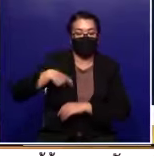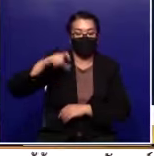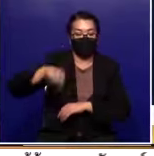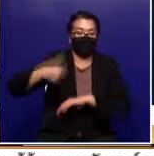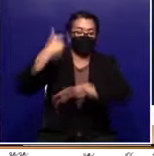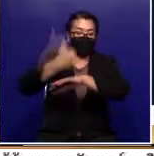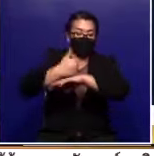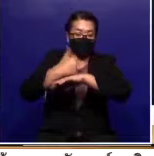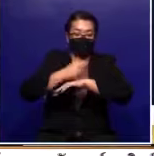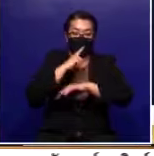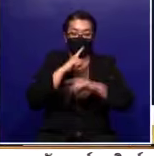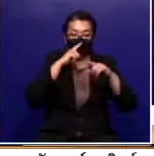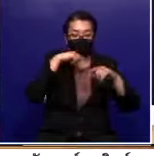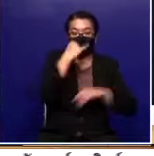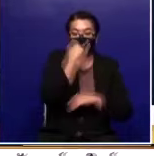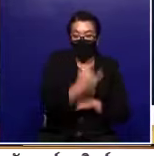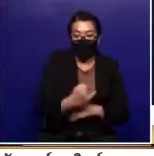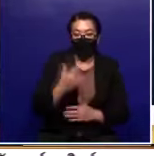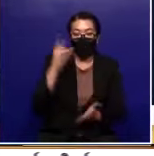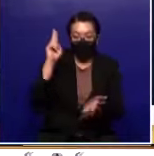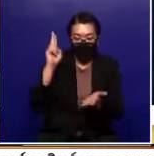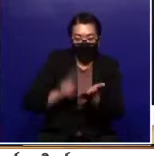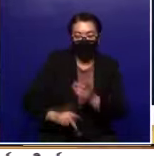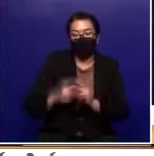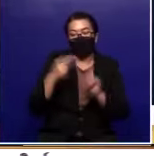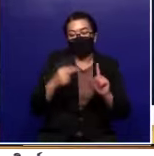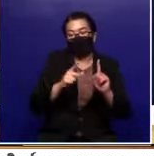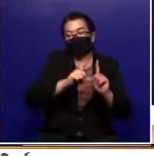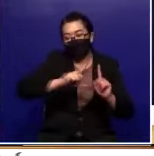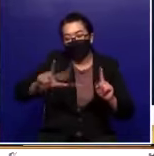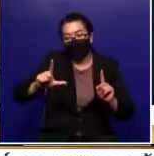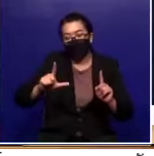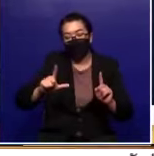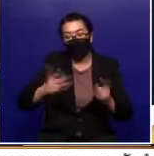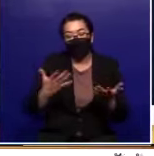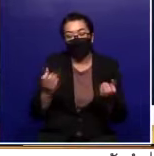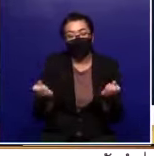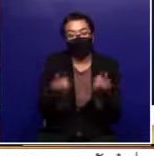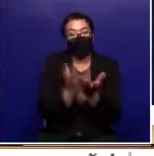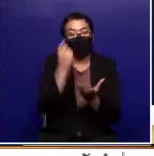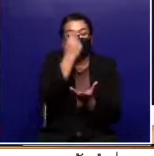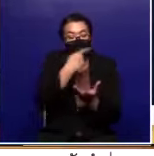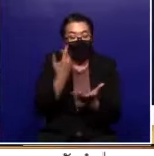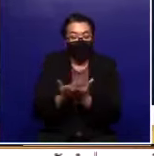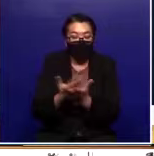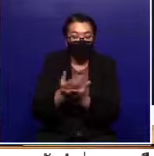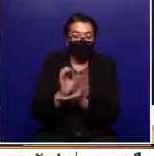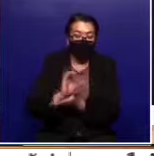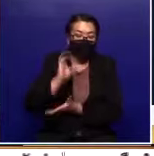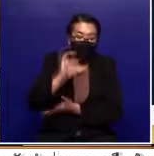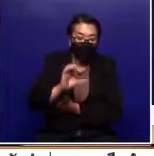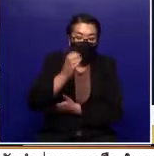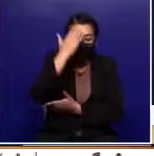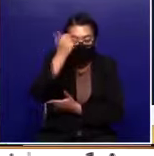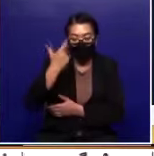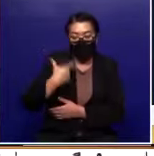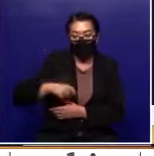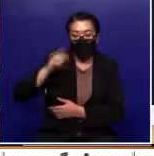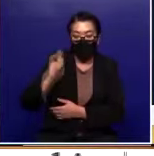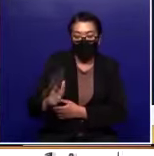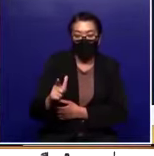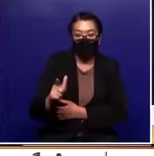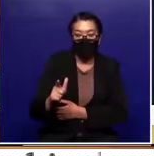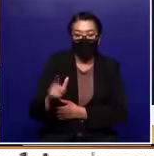านและผมถามว่าเวลาท่านบริหารราชการแผ่นดินกันด้วยความบกพร่องและท่านเอางบประมาณแผ่นดินไปใส่เพื่อจะตั้งจ้างทนายไปแก้ต่